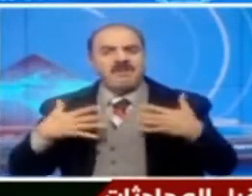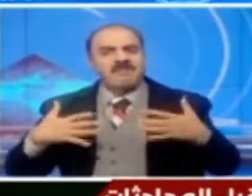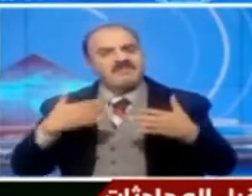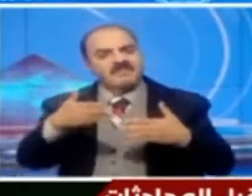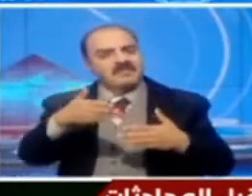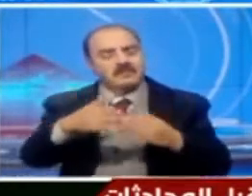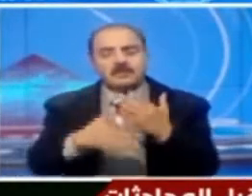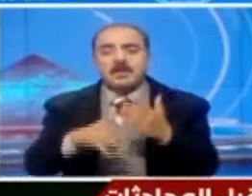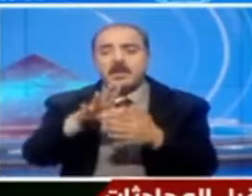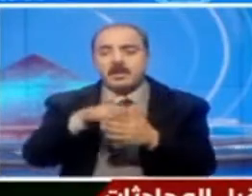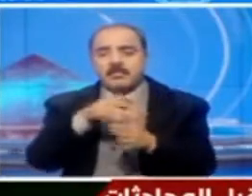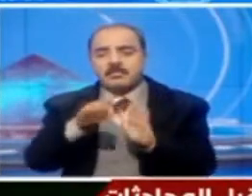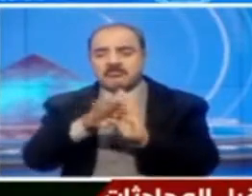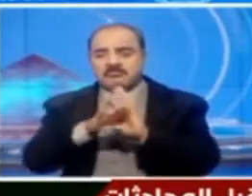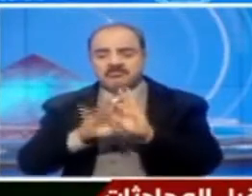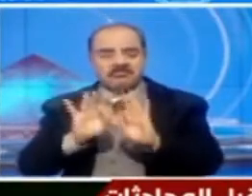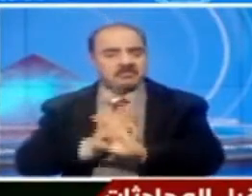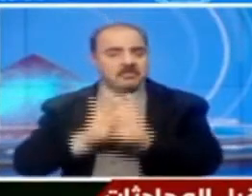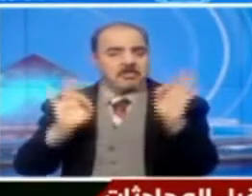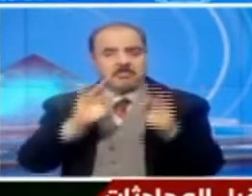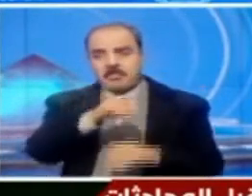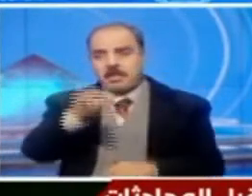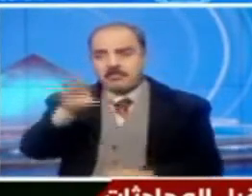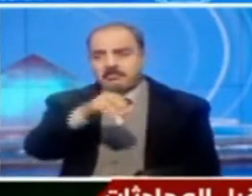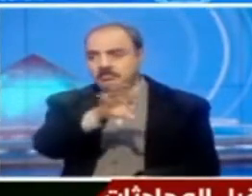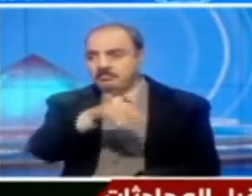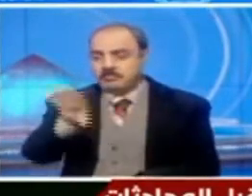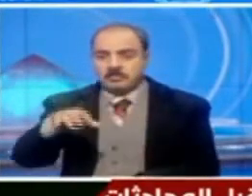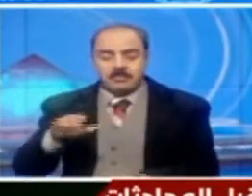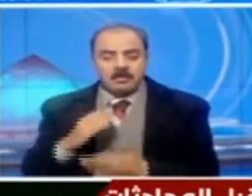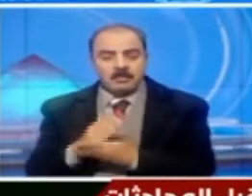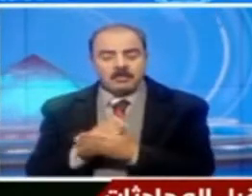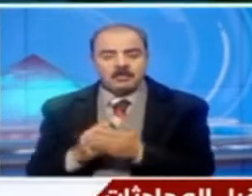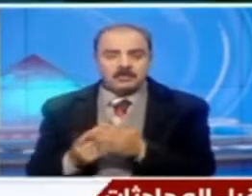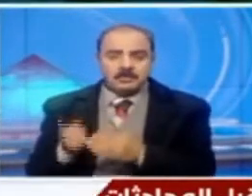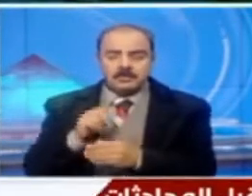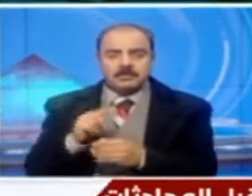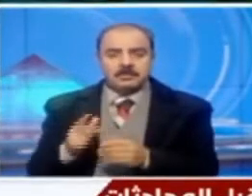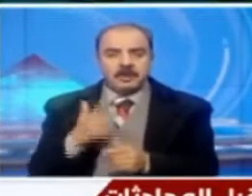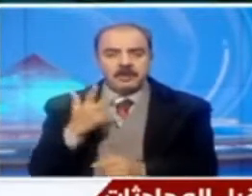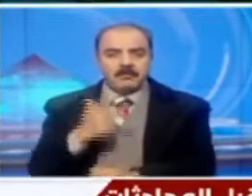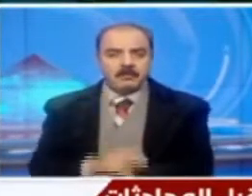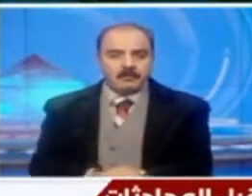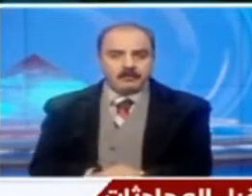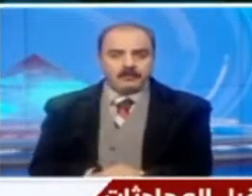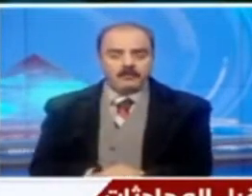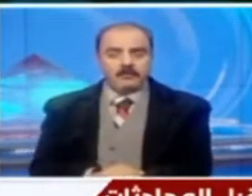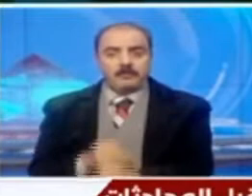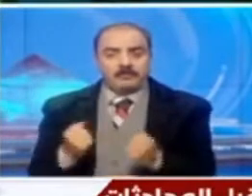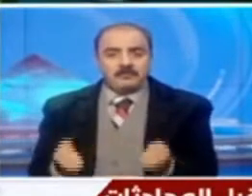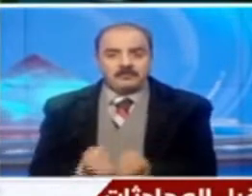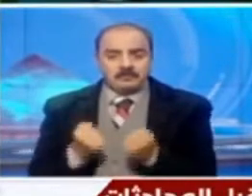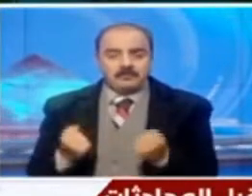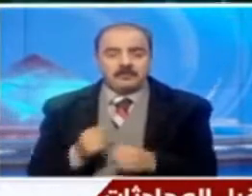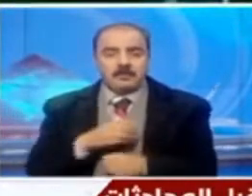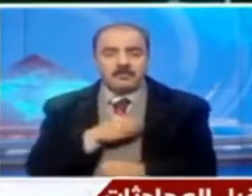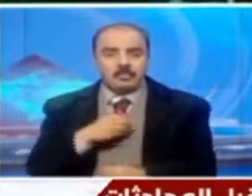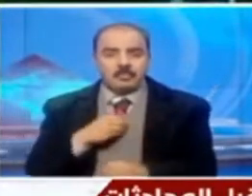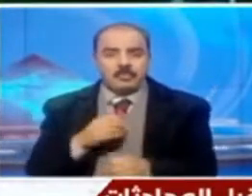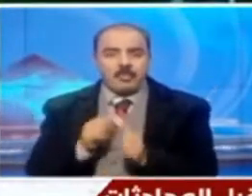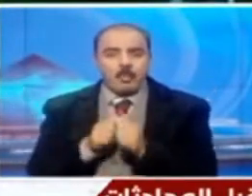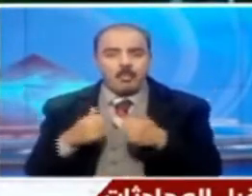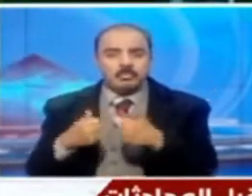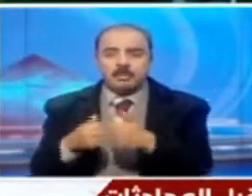في الدوله كلها بالذات في الرعايات الثانويه والثلاثيه. برنامج الدبلومات المهنيه لطب الاسره